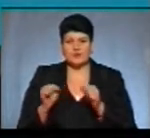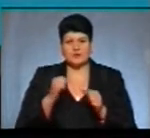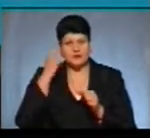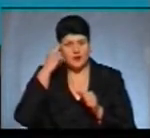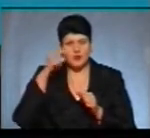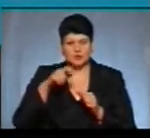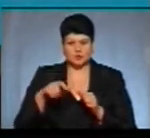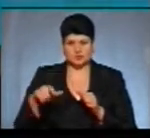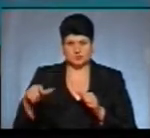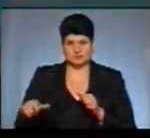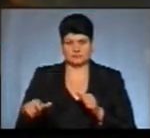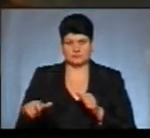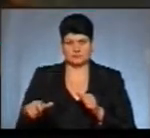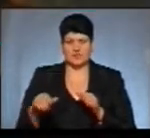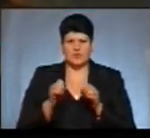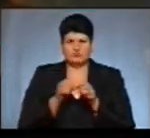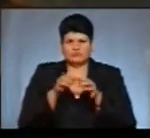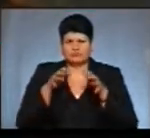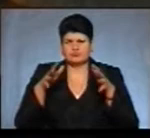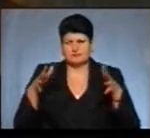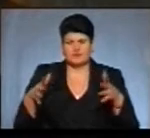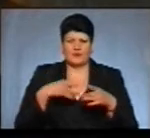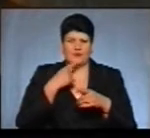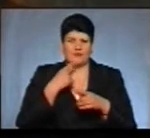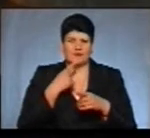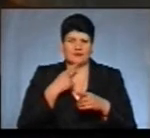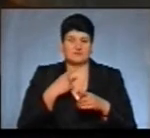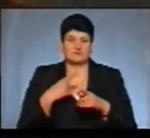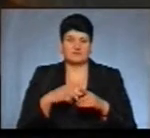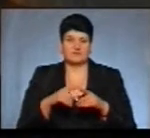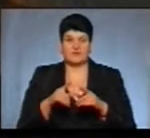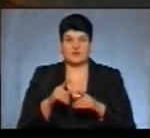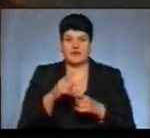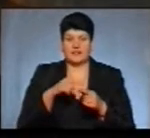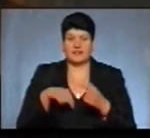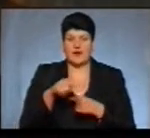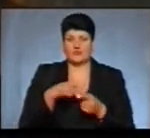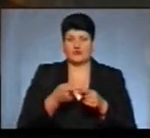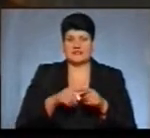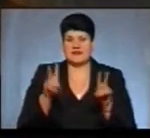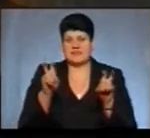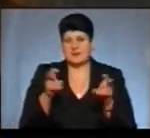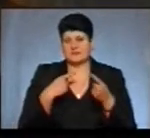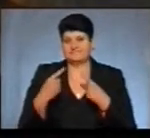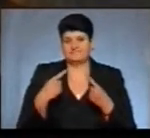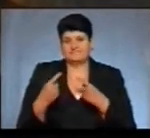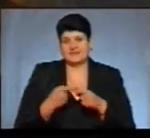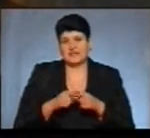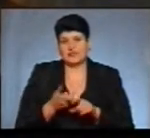його роздувати це і робити хайп навколо цієї теми, як на мене, це є якби дуже